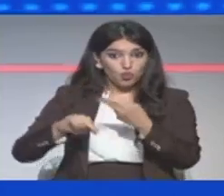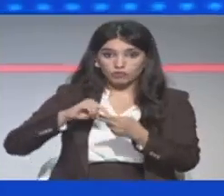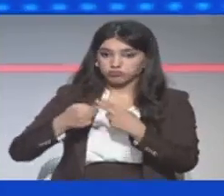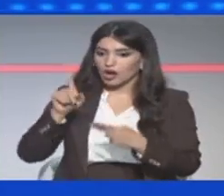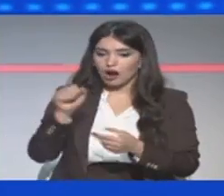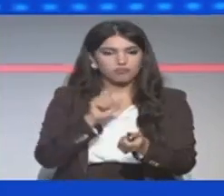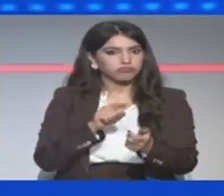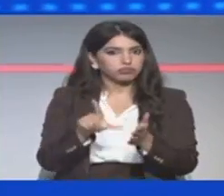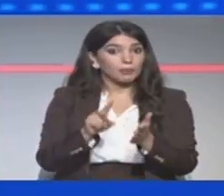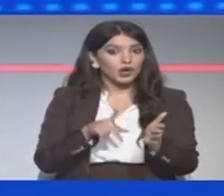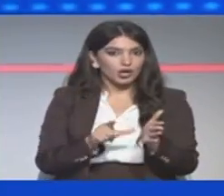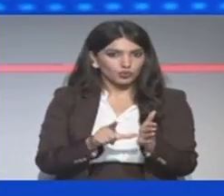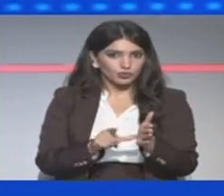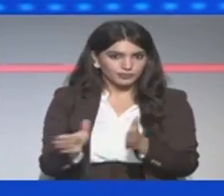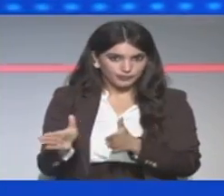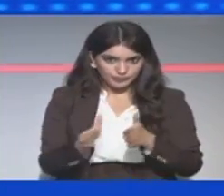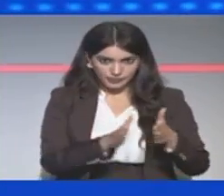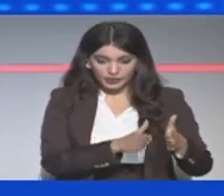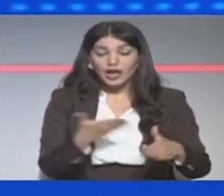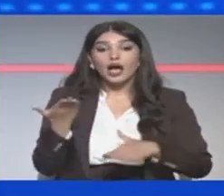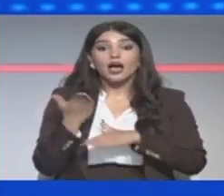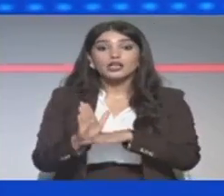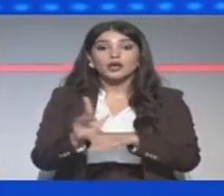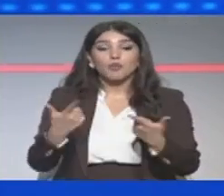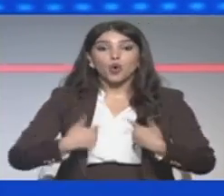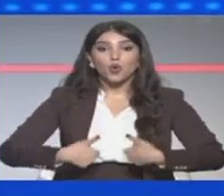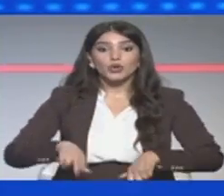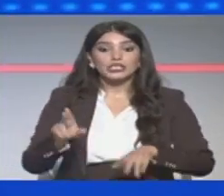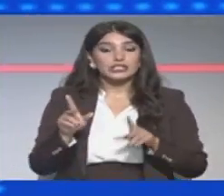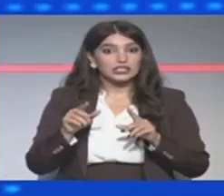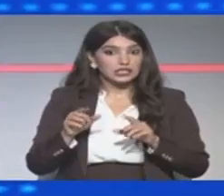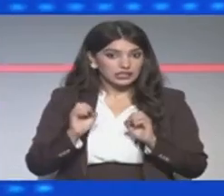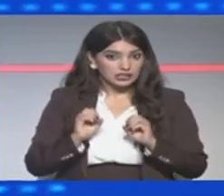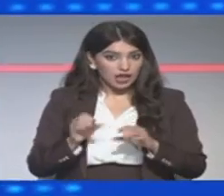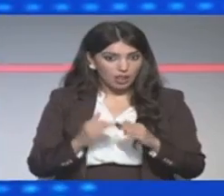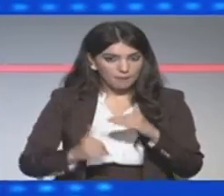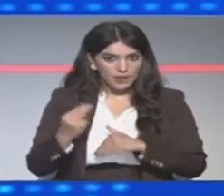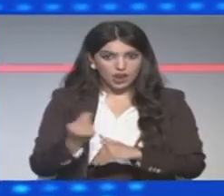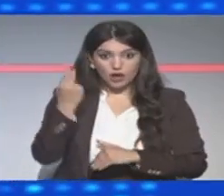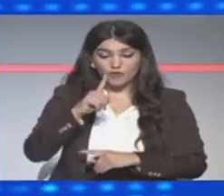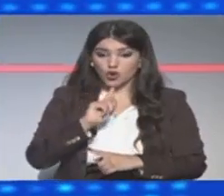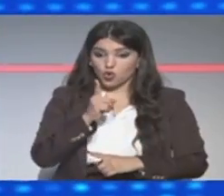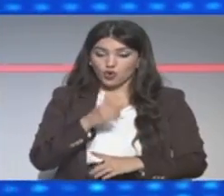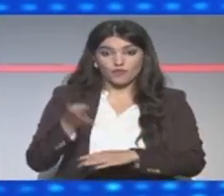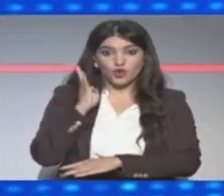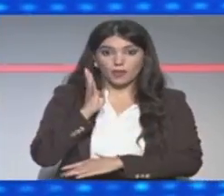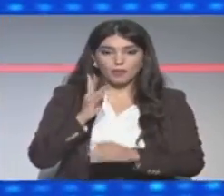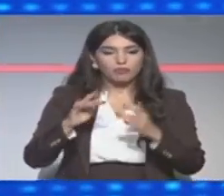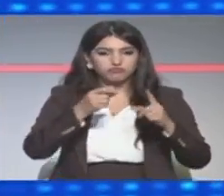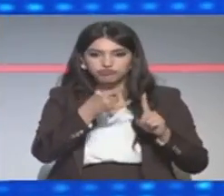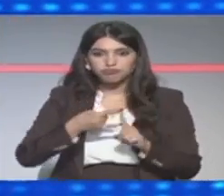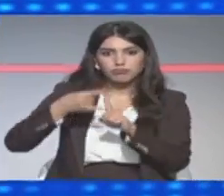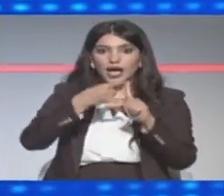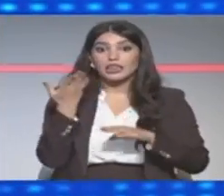الجزاء. قدمت وزيرة التعليم العالي والبحث العلمي ألفة بن عودة اليوم خلال ندوة صحفية عن بعد